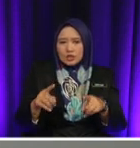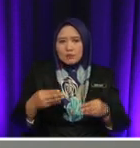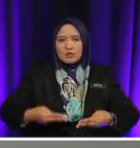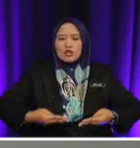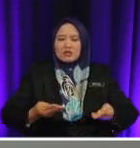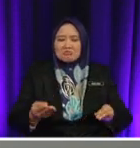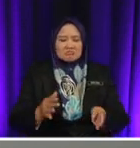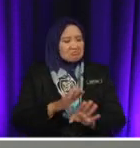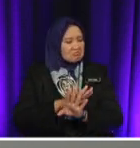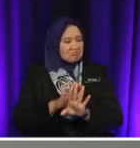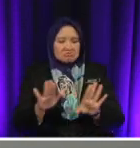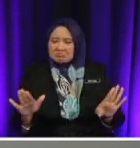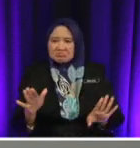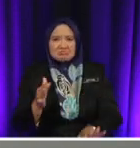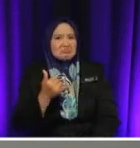di